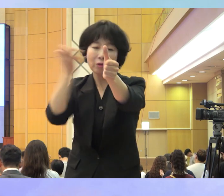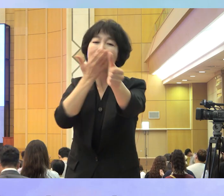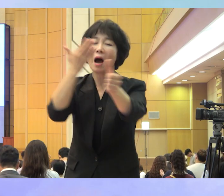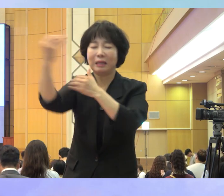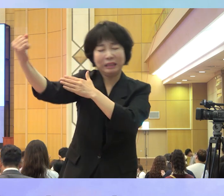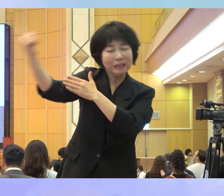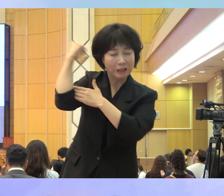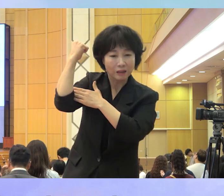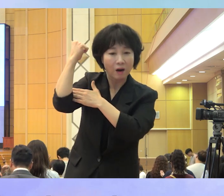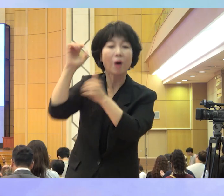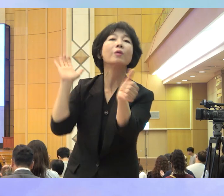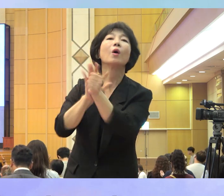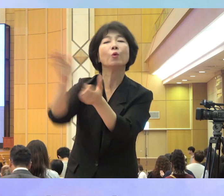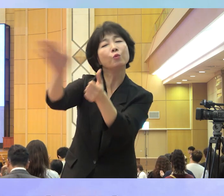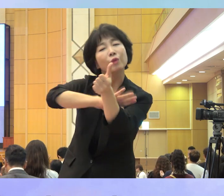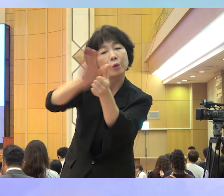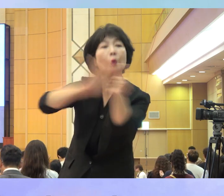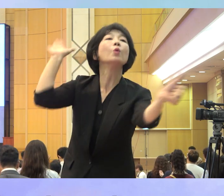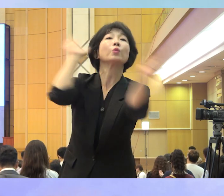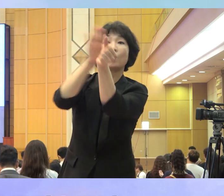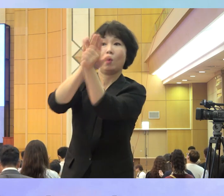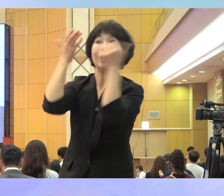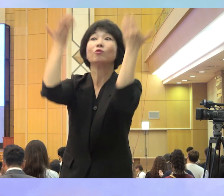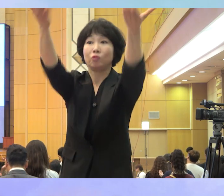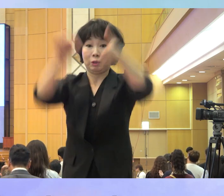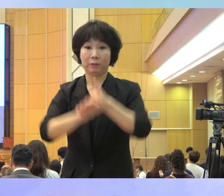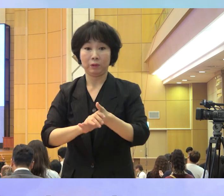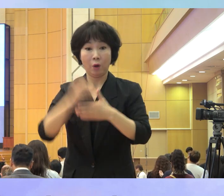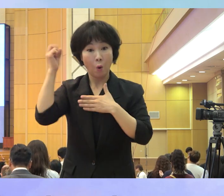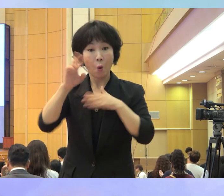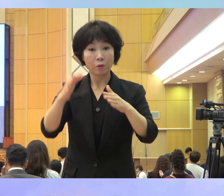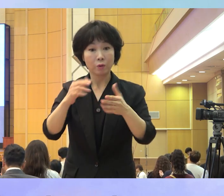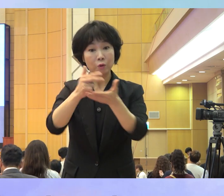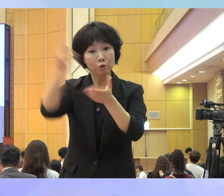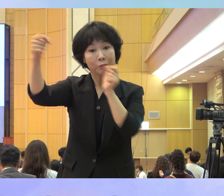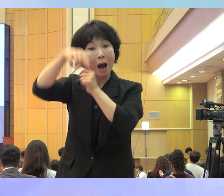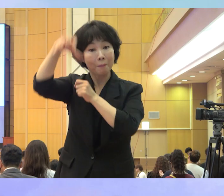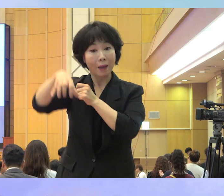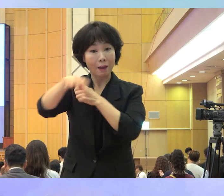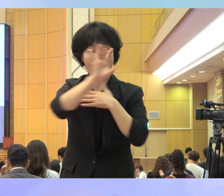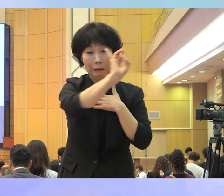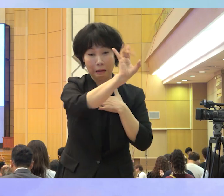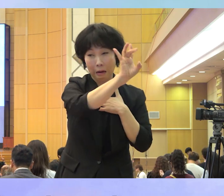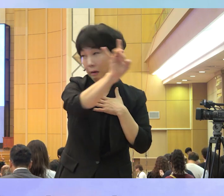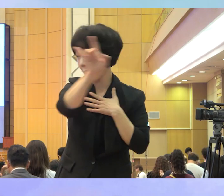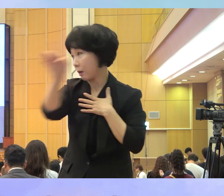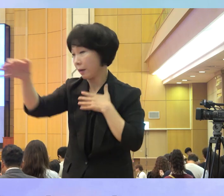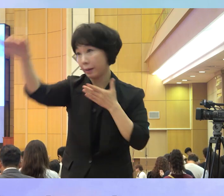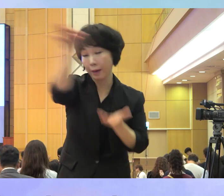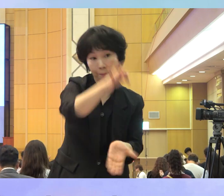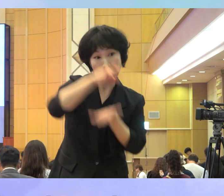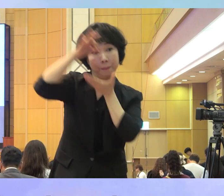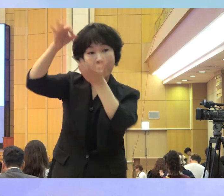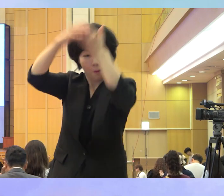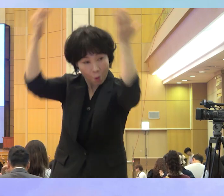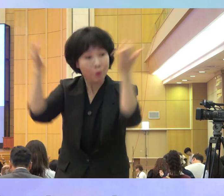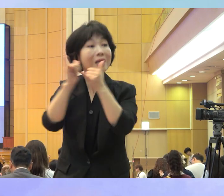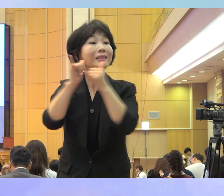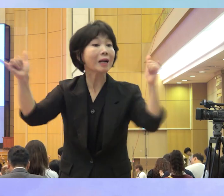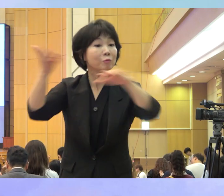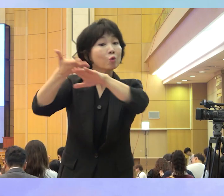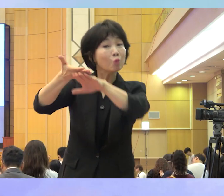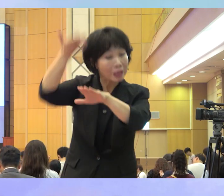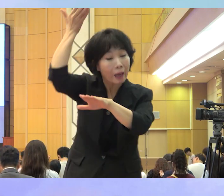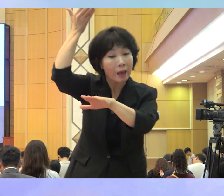성령의 능력 역사 위로 도와주심이, 그리고 오늘 주님 앞에 예물 드린 모든